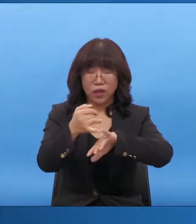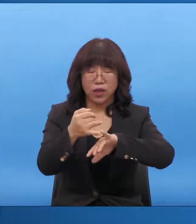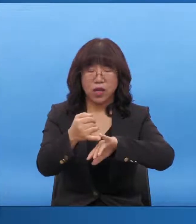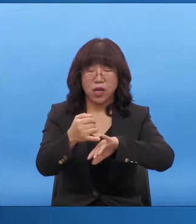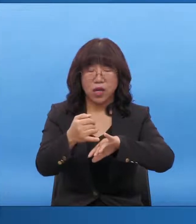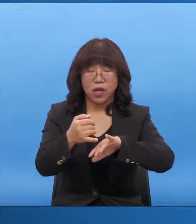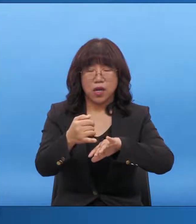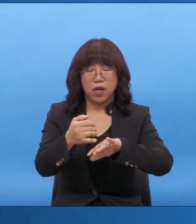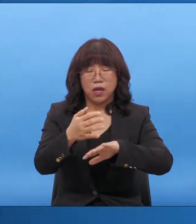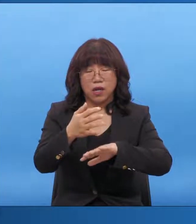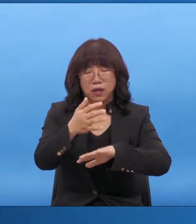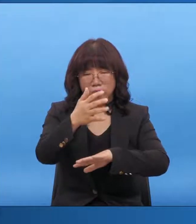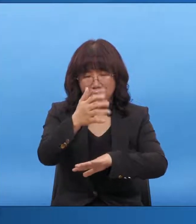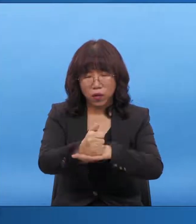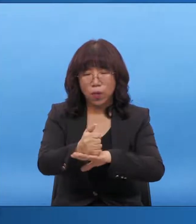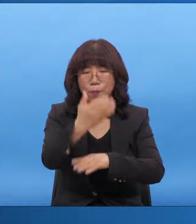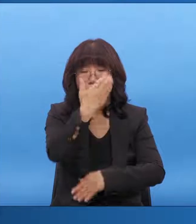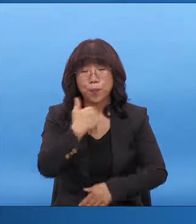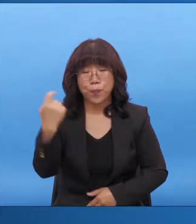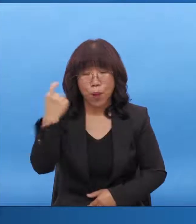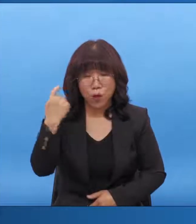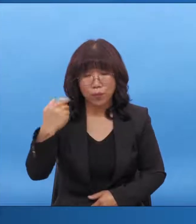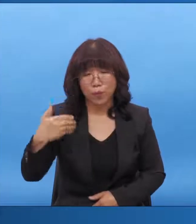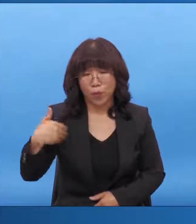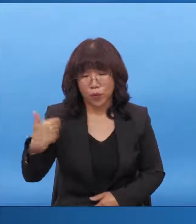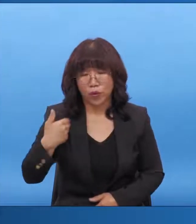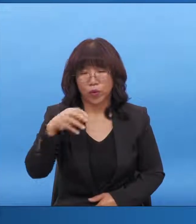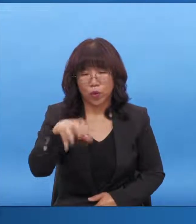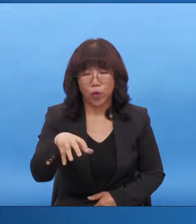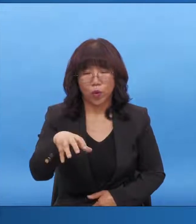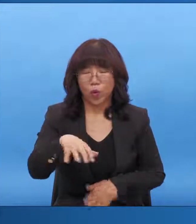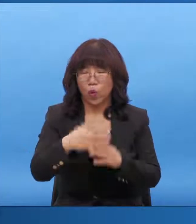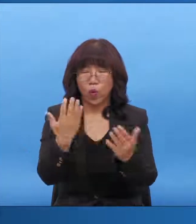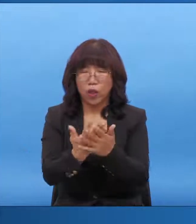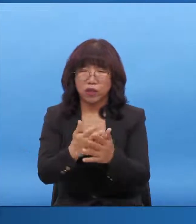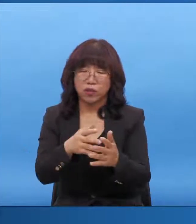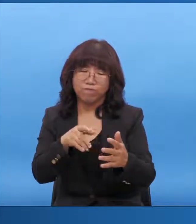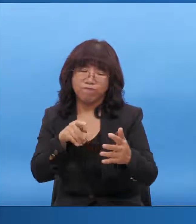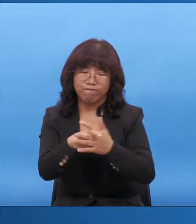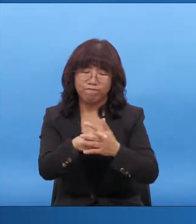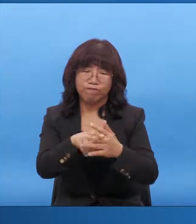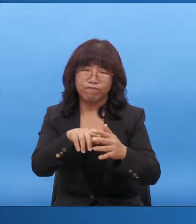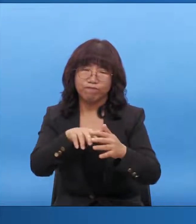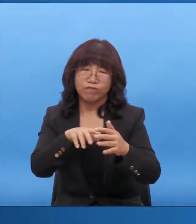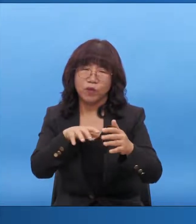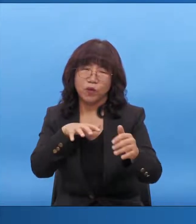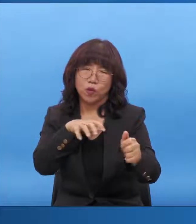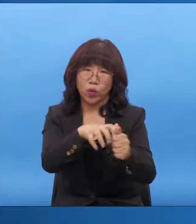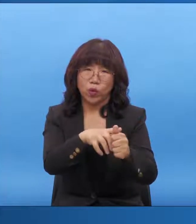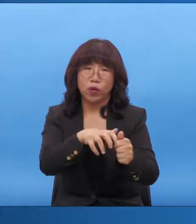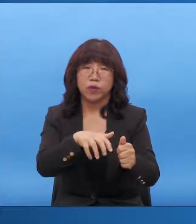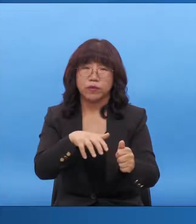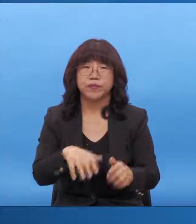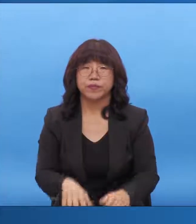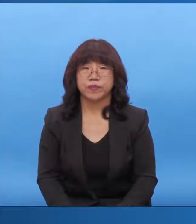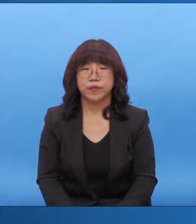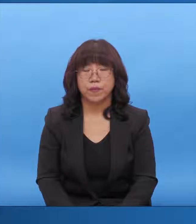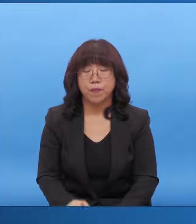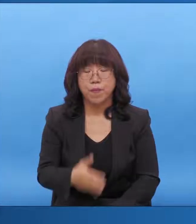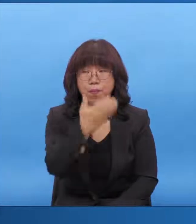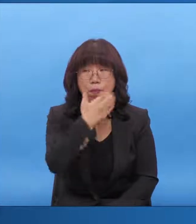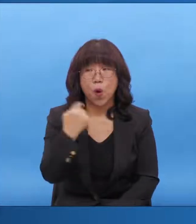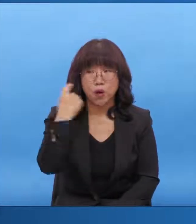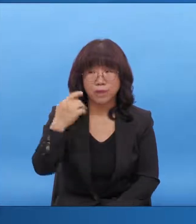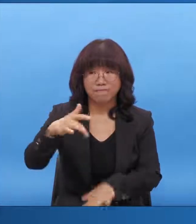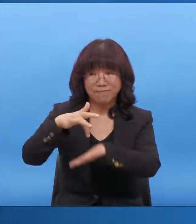데를 공격합니다. And of course, Satan does that so that he makes it so that the gospel is absent. 복음만 이길 수가 없습니다.